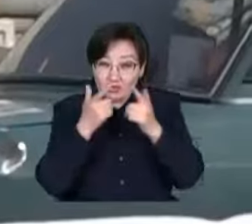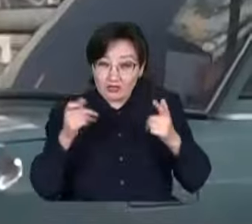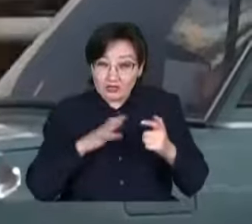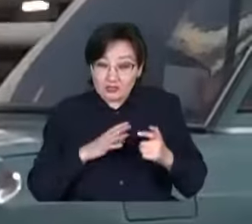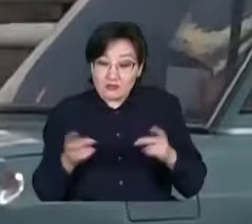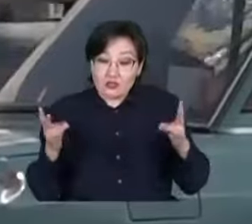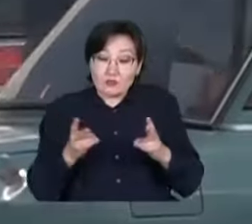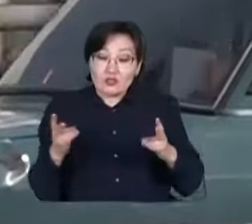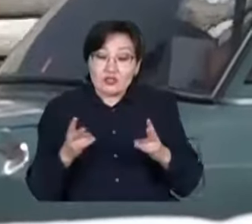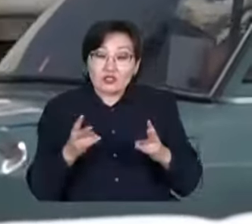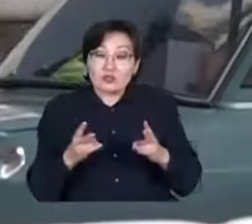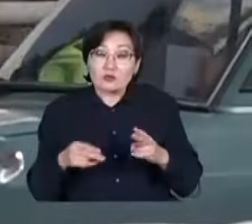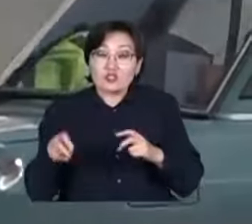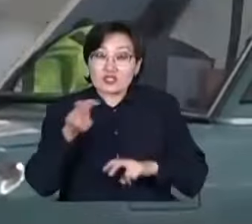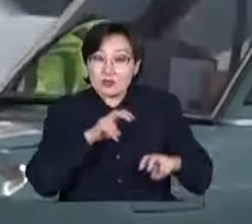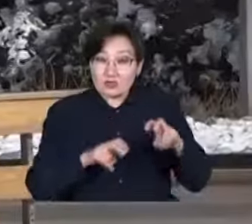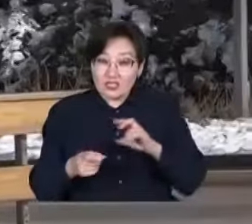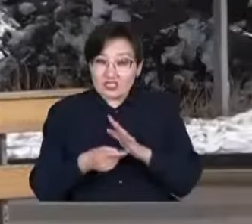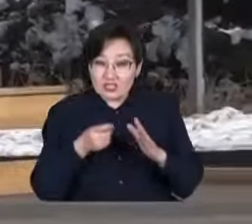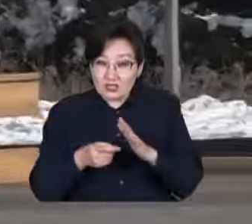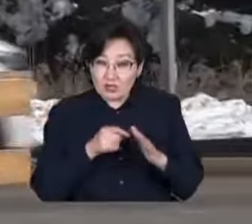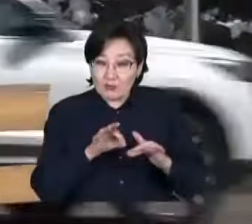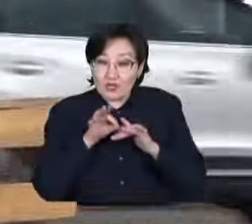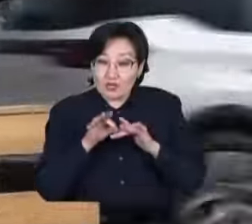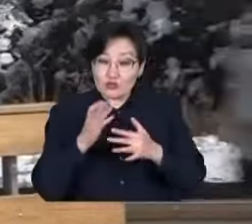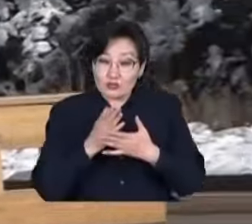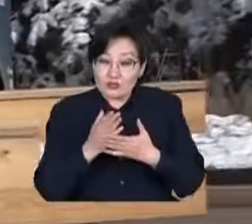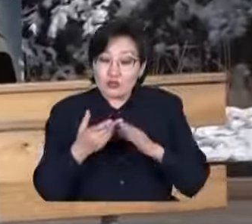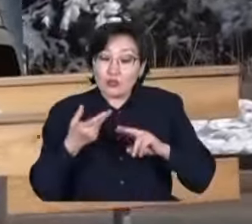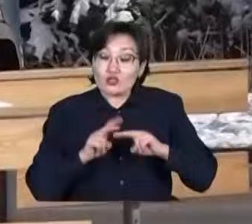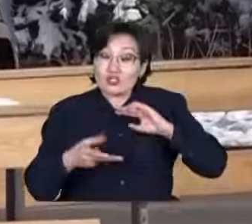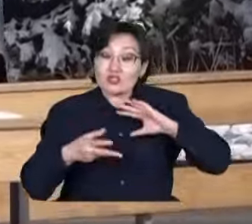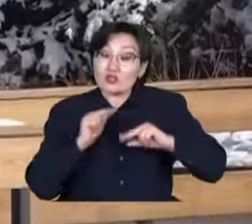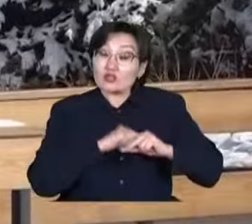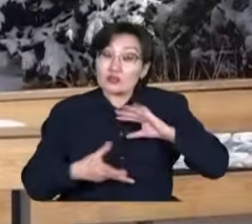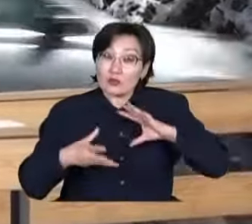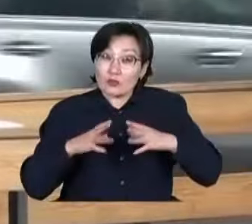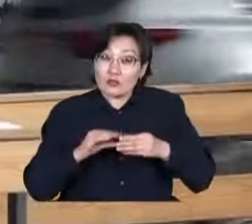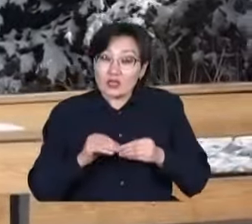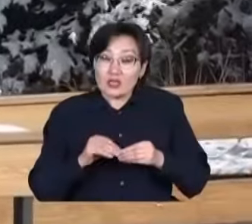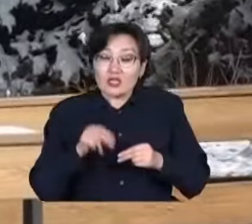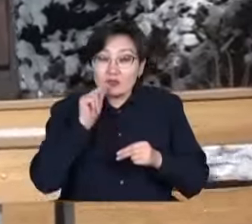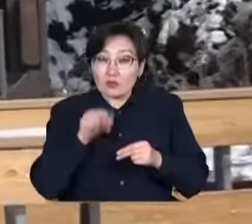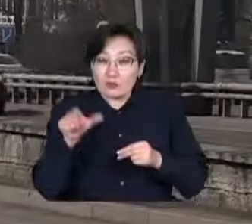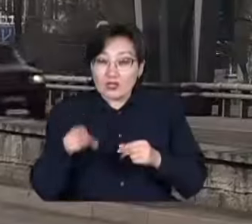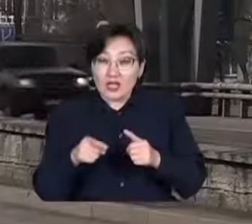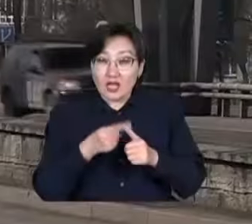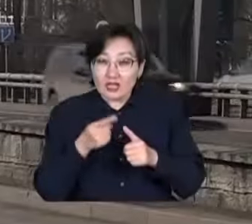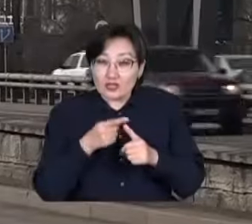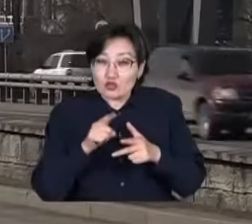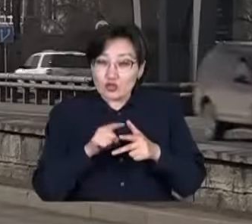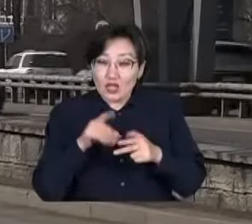Тиісті іске су және тергеу амалдары жүргізілуде. Соның нәтижесінде сезіктінің аты жөні анықталып ұсталатын болады. Сонымен